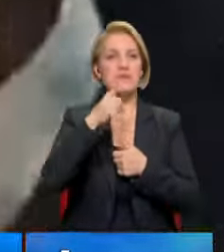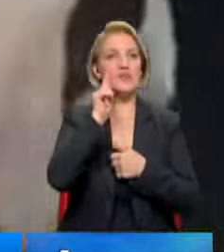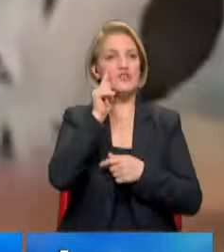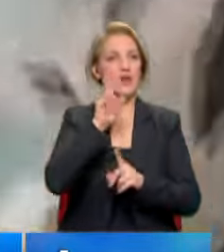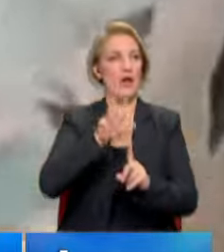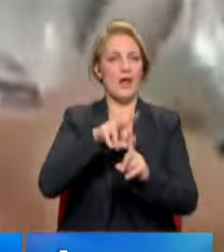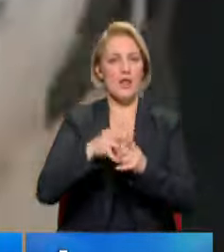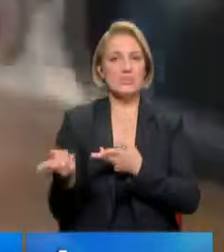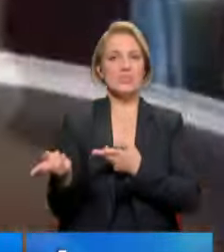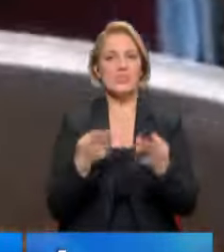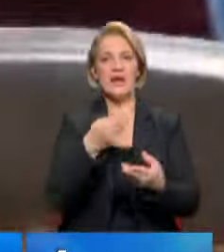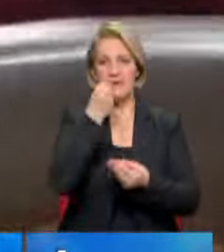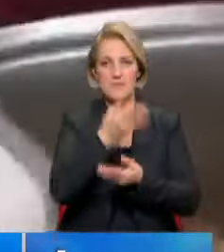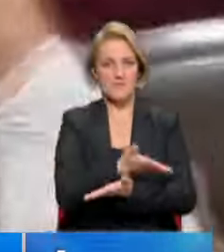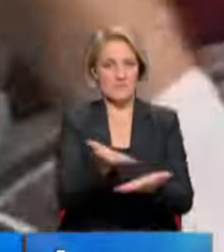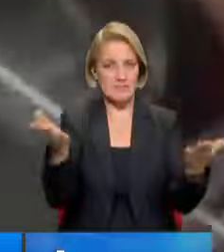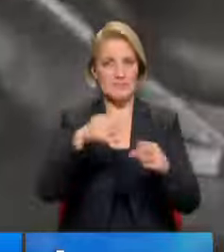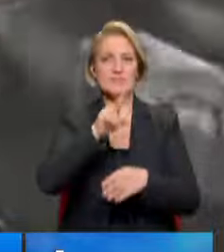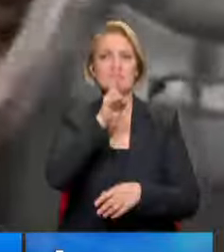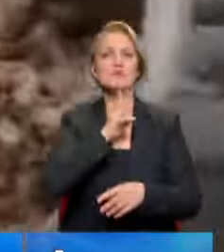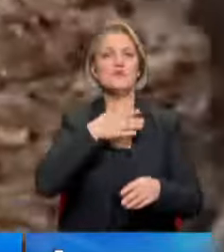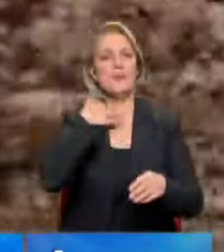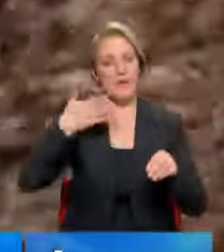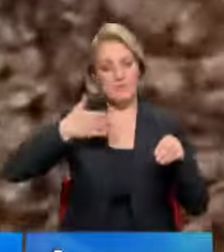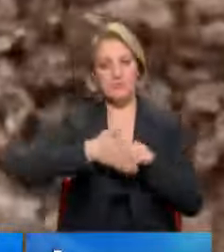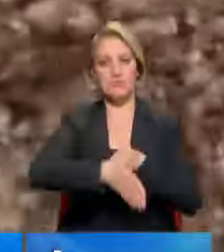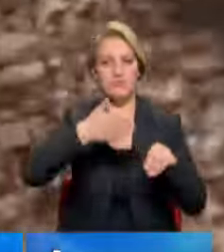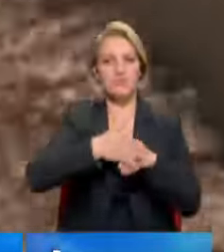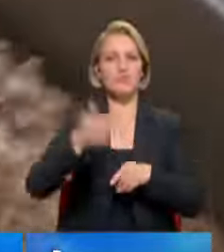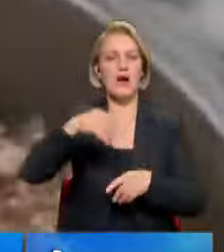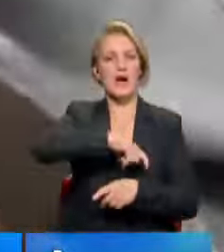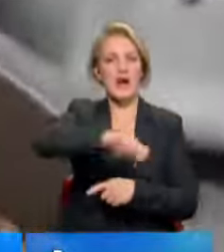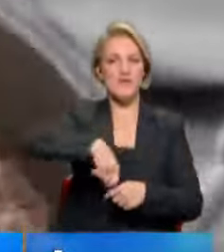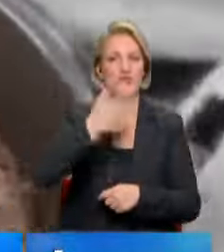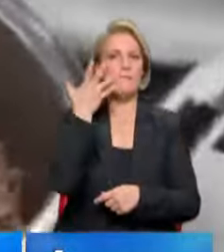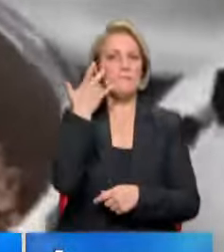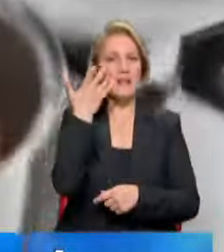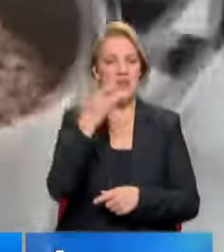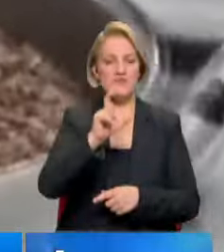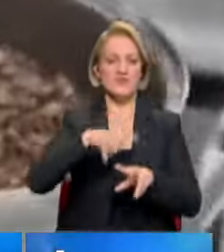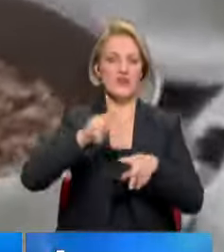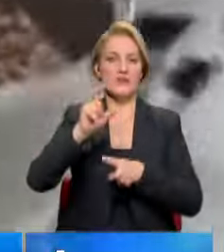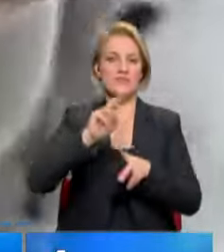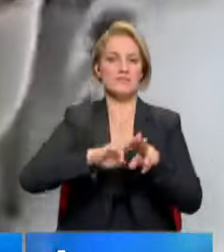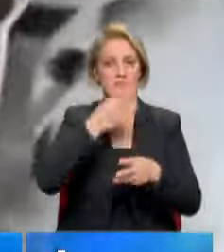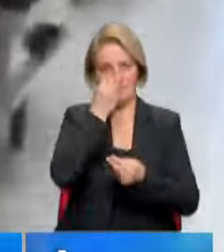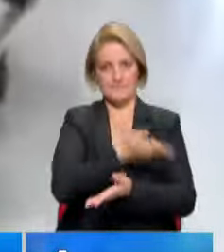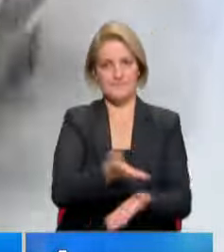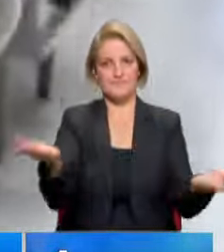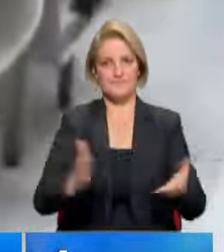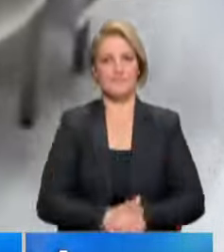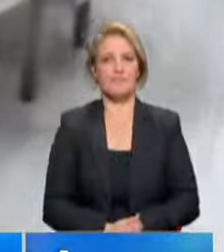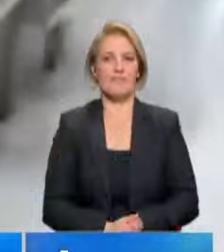katıldı. Davetlilere ikram etmek için 200 koyun kesildi. Gelenlere kavurma, pirinç pilavı ve cacık ikram edildi.